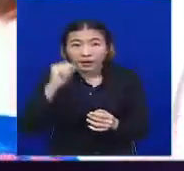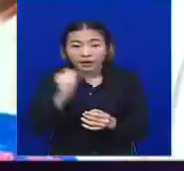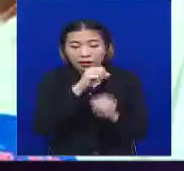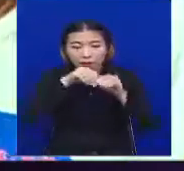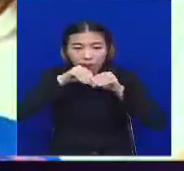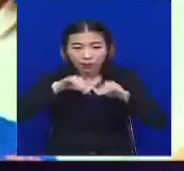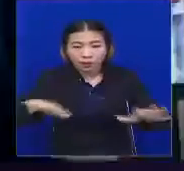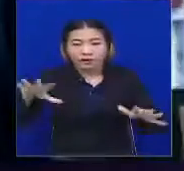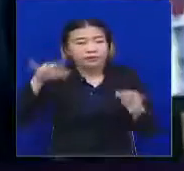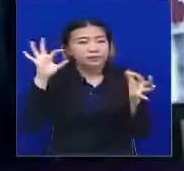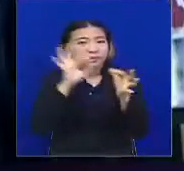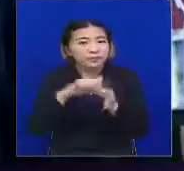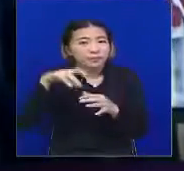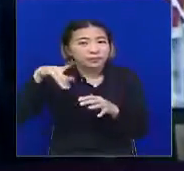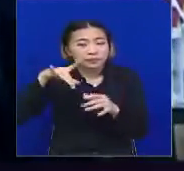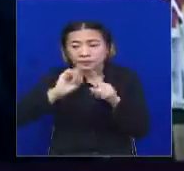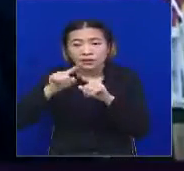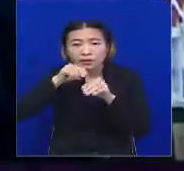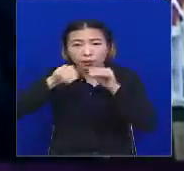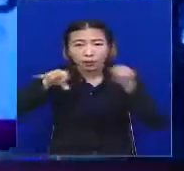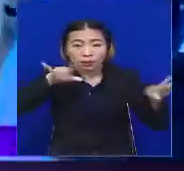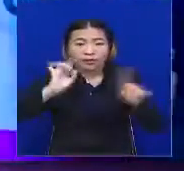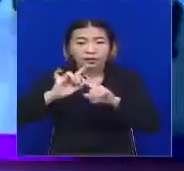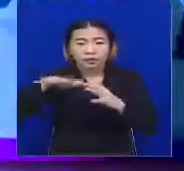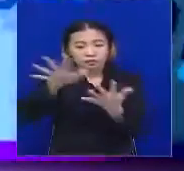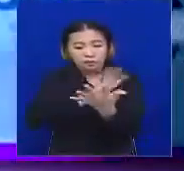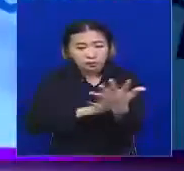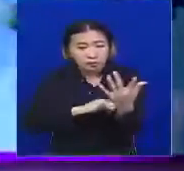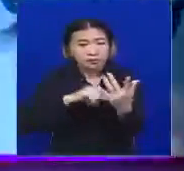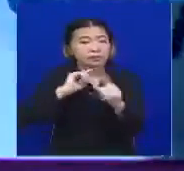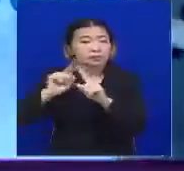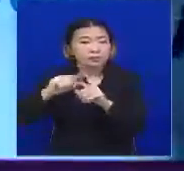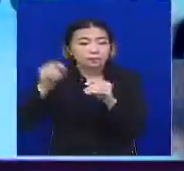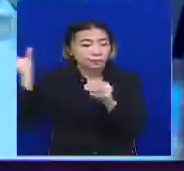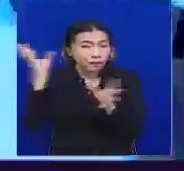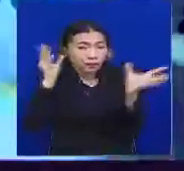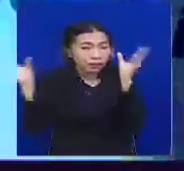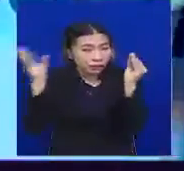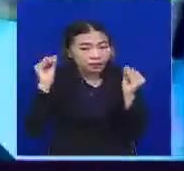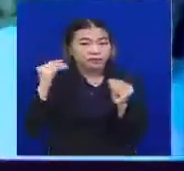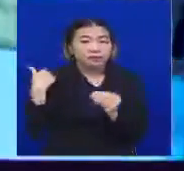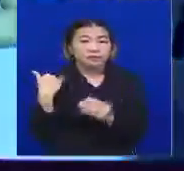การเปิดแผ่นเสียงผ่านเสียงตามสายในชุมชนและท้องถิ่นทั่วประเทศ